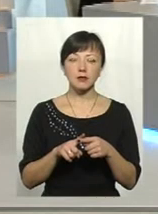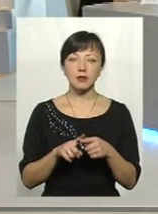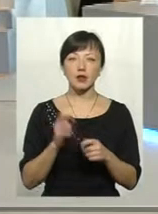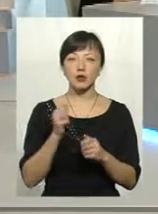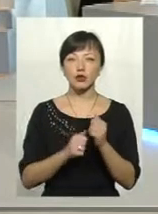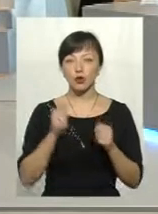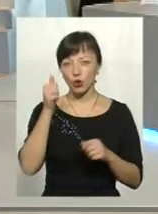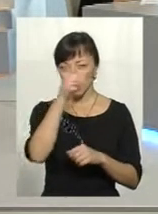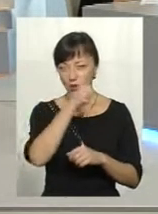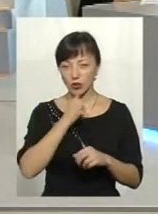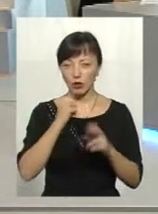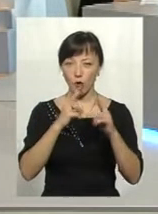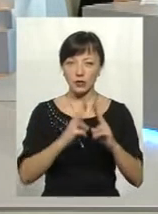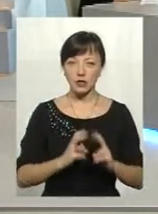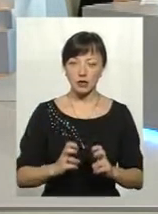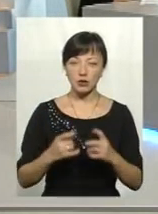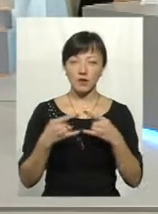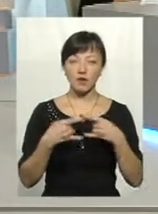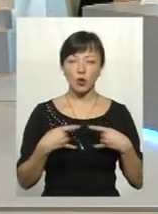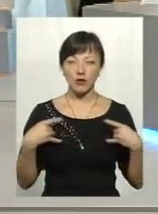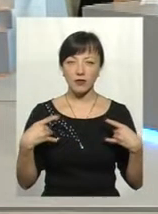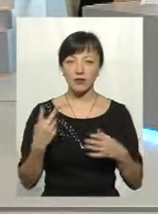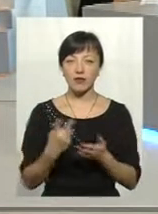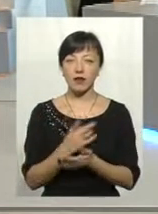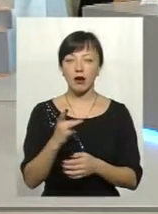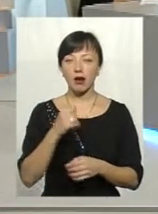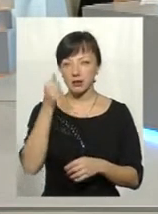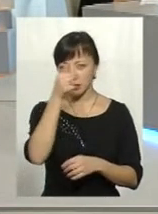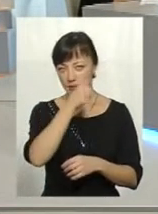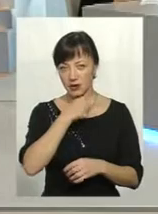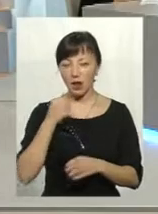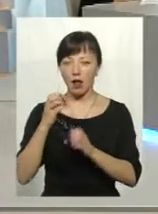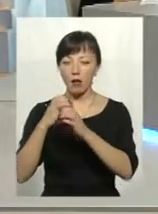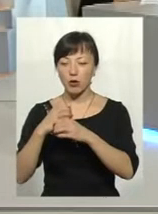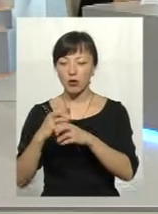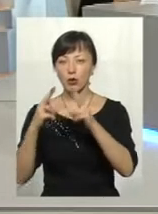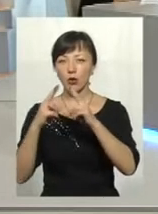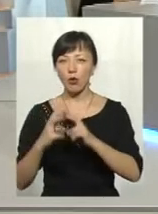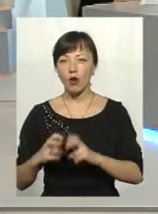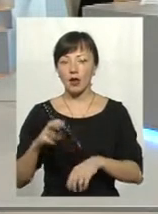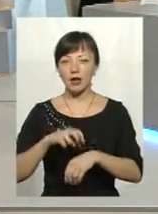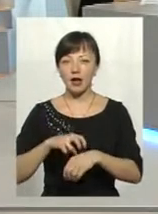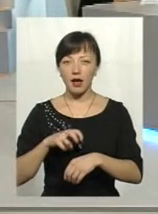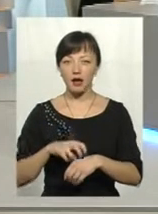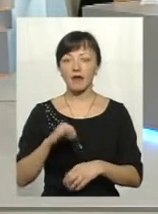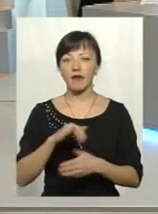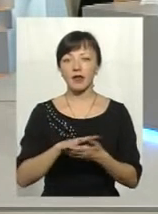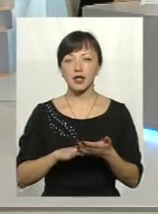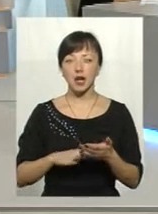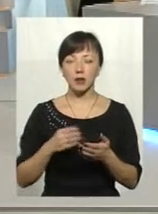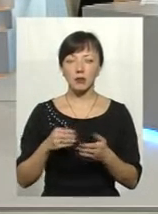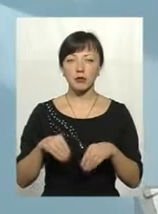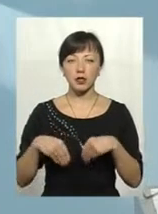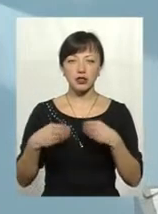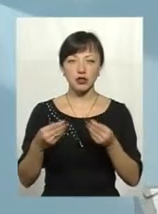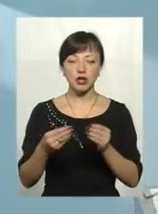щорічне їх обстеження флюорографічне, два рази на рік, лабораторне, огляд лікарів. Далі